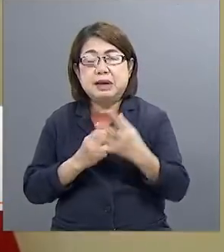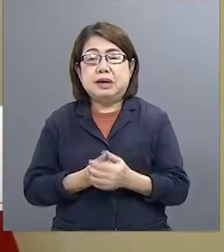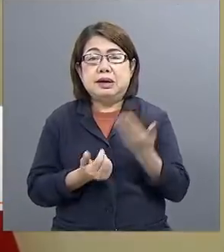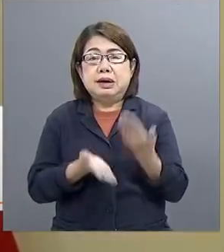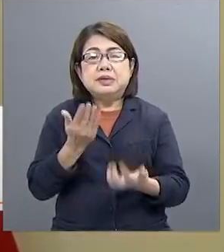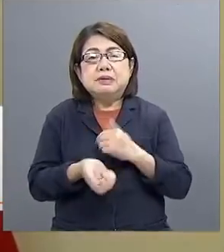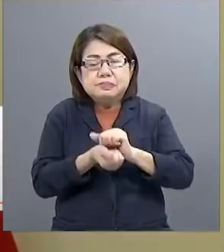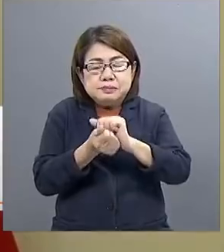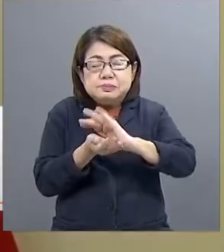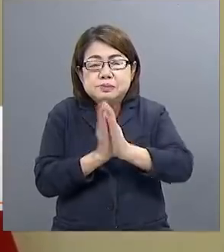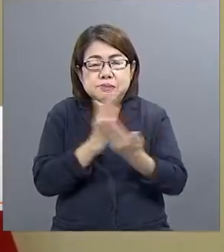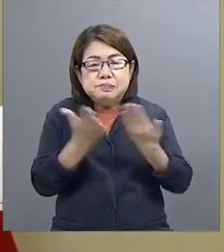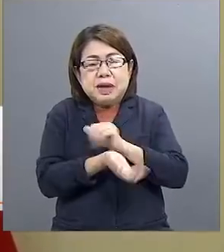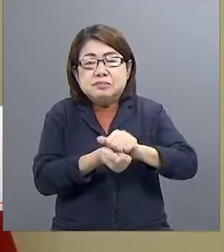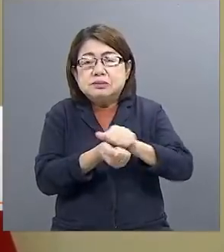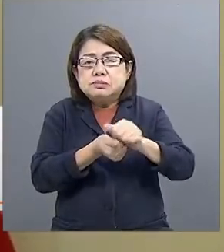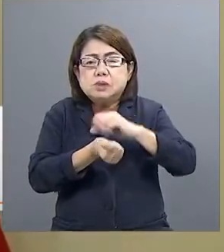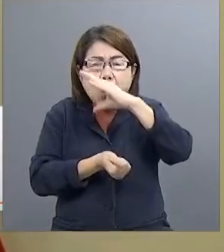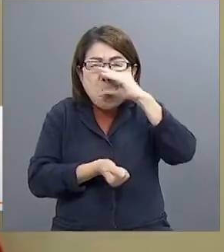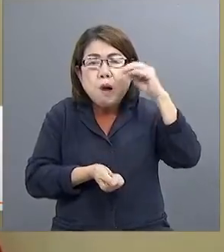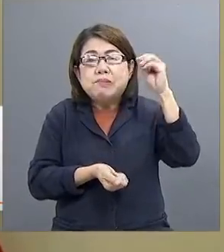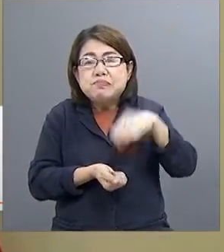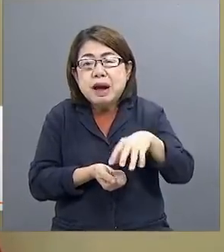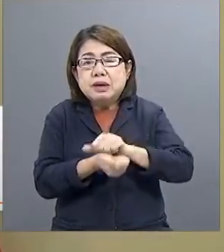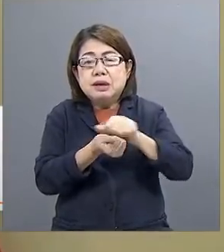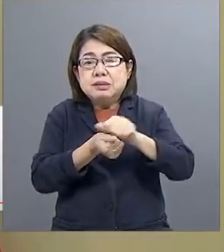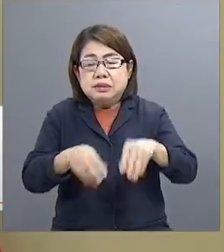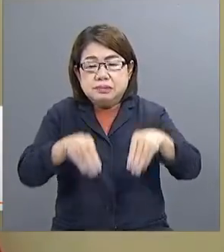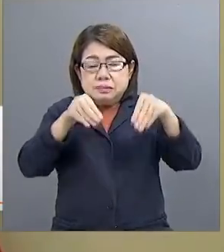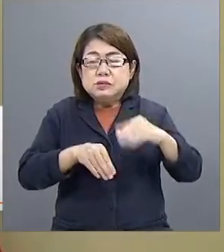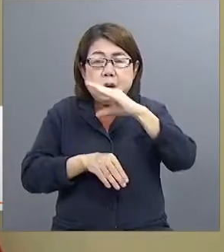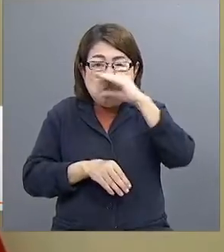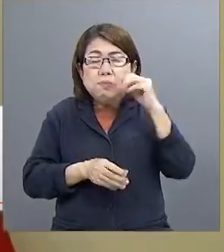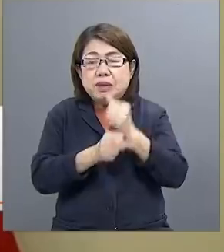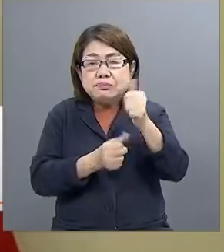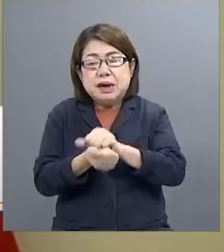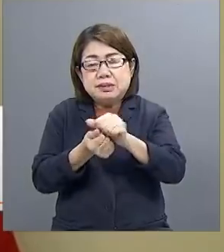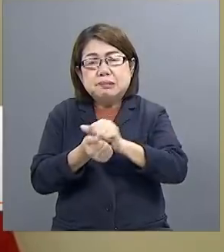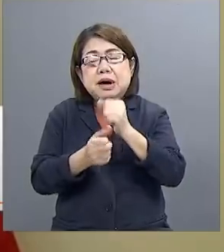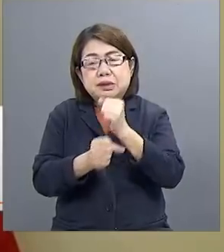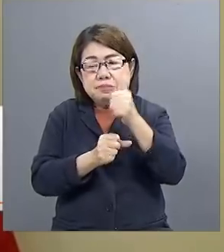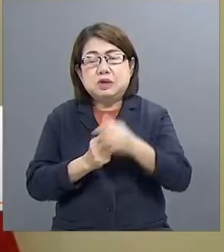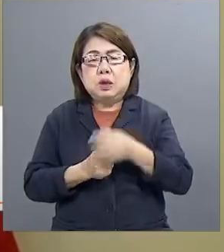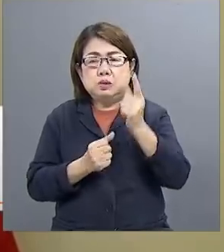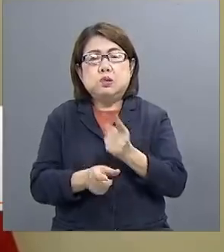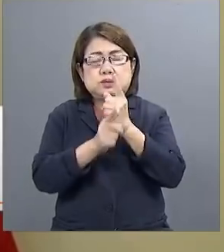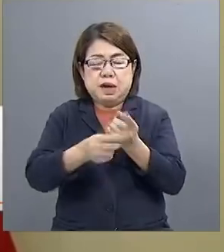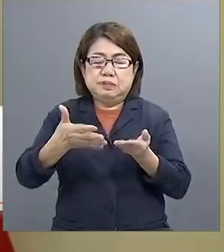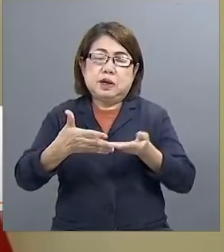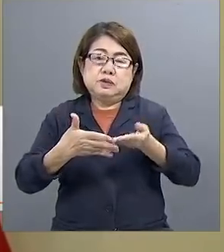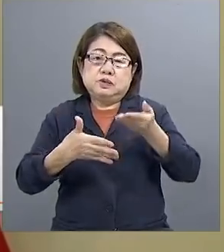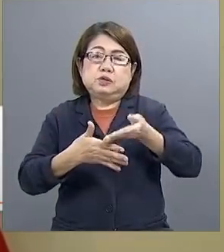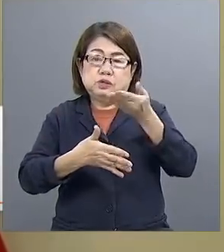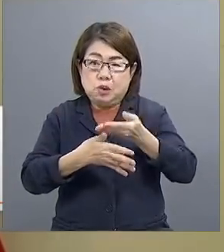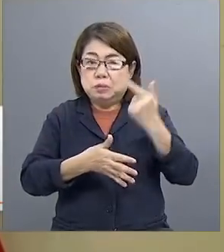โอ้เออนี่เป็นความรู้ใหม่เลยนะน้ำยาซักผ้าก็ได้เหมือนกันแต่จะต้องผ่านกรรมวิธีเป็นผู้ปัญญาของคนโบราณ